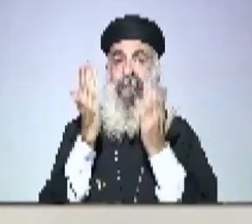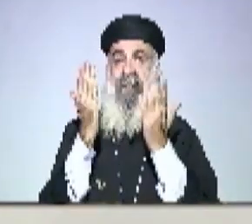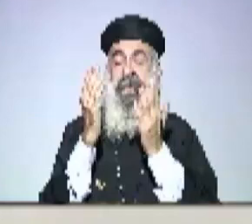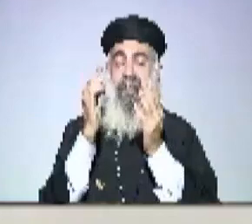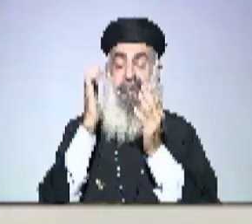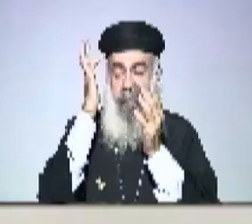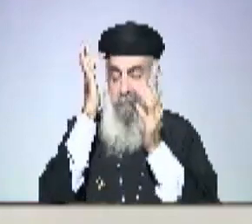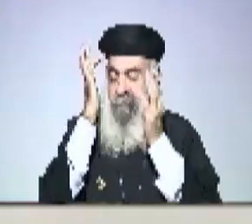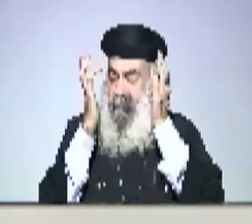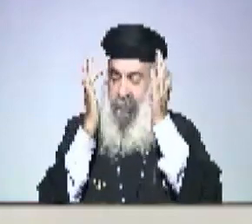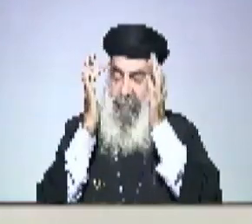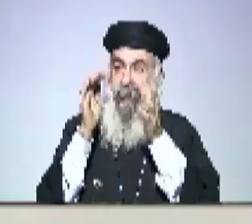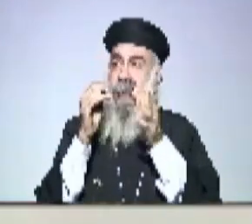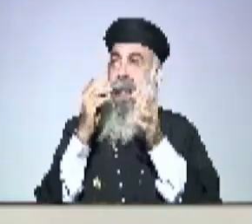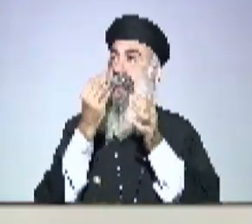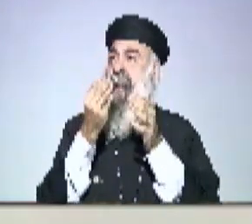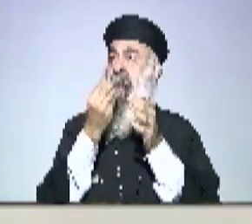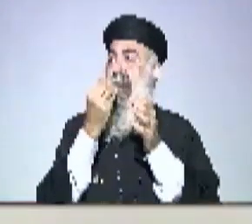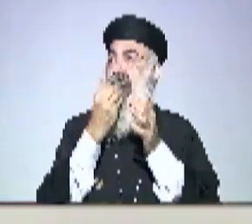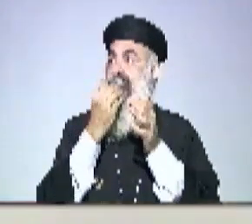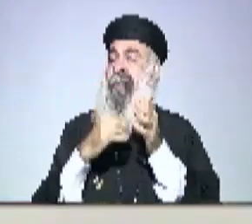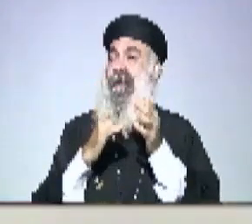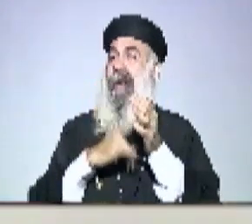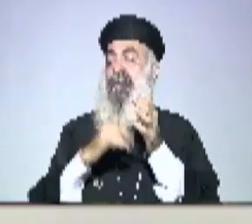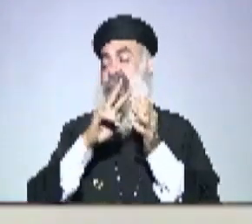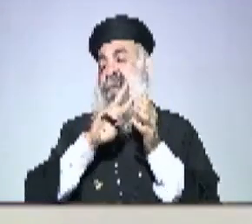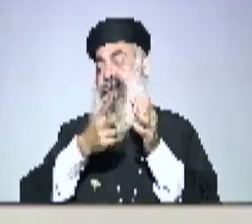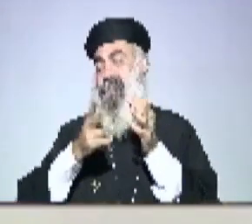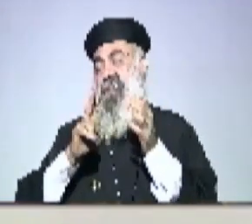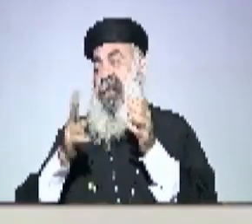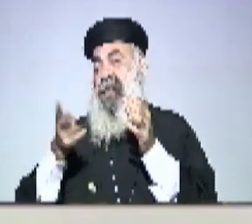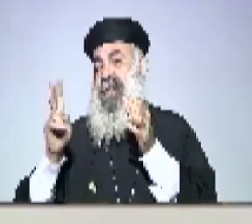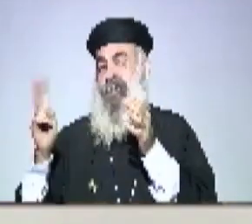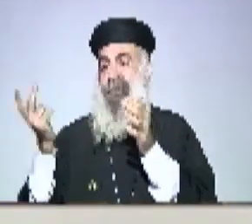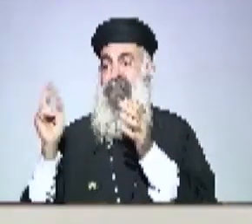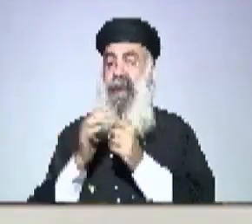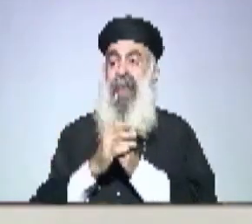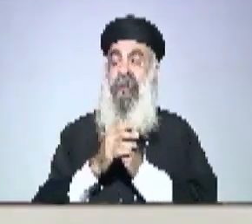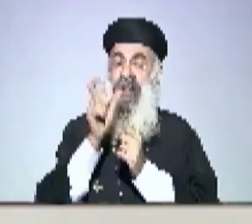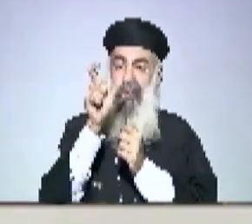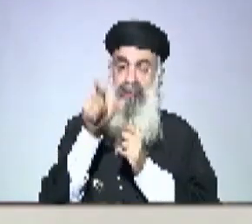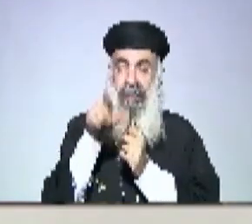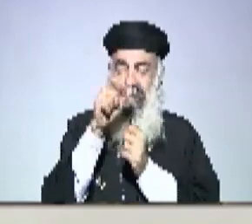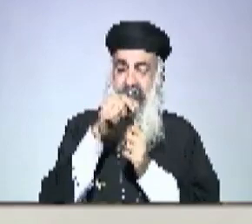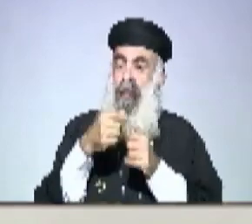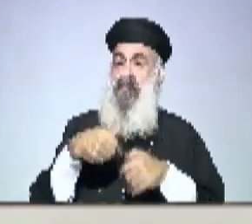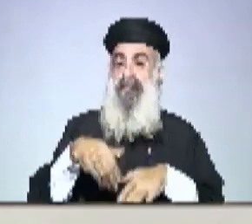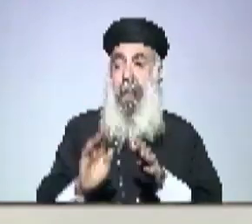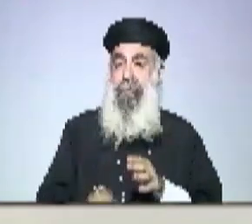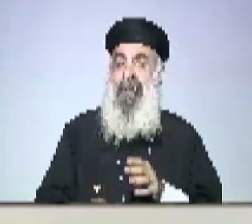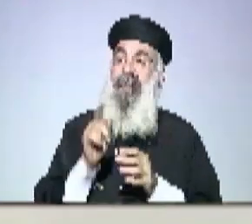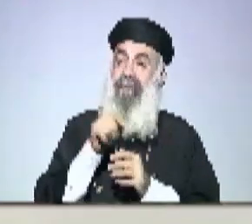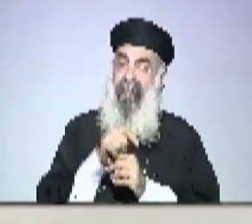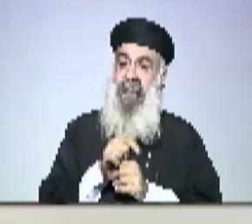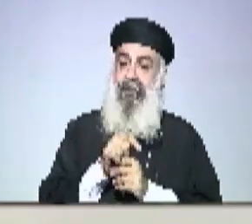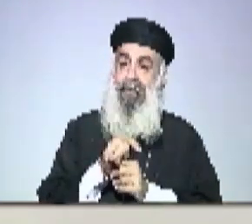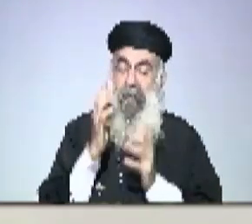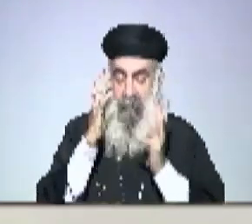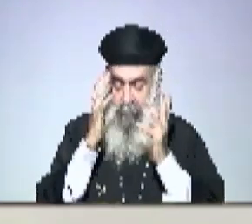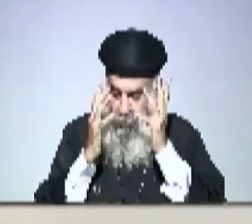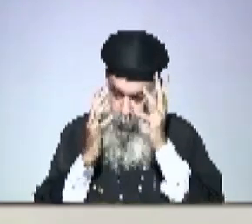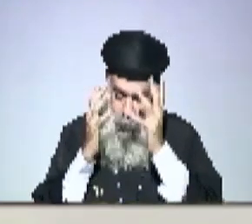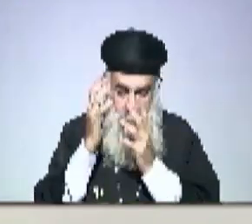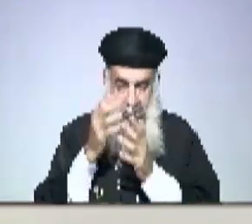مشغول باحتياجاته لو هو انسان ناسك وزاهد ومش فارقه معاه على الاقل هيبقى مشغول